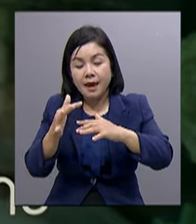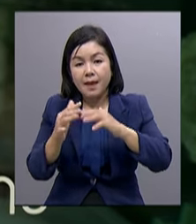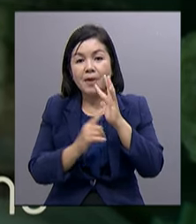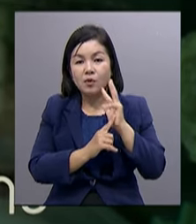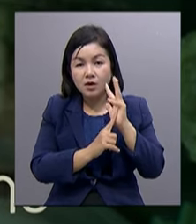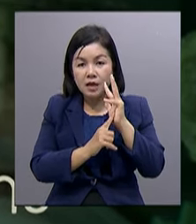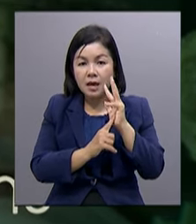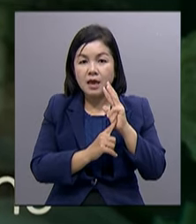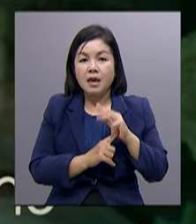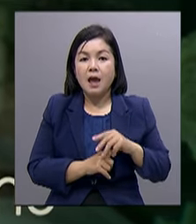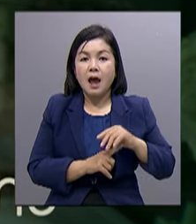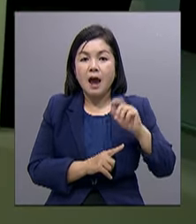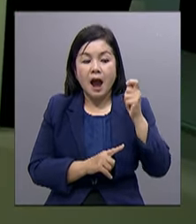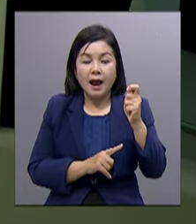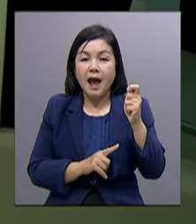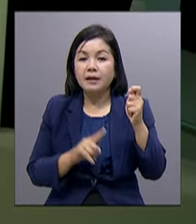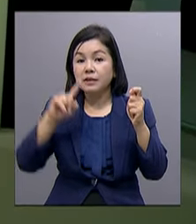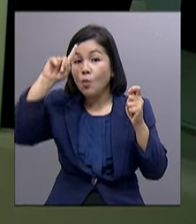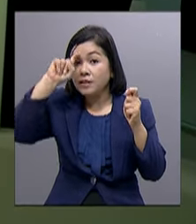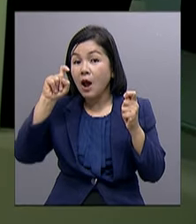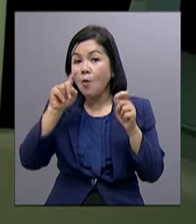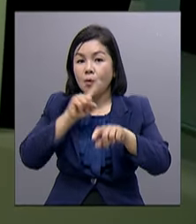ารจนถึงวันเสาร